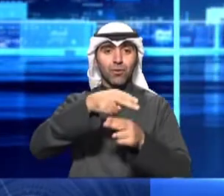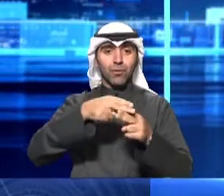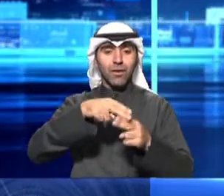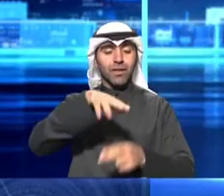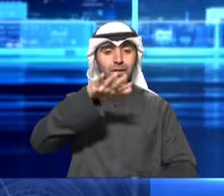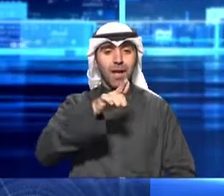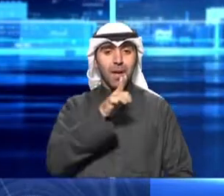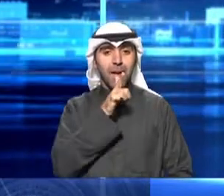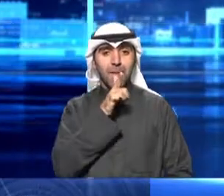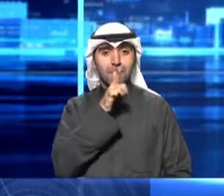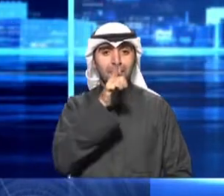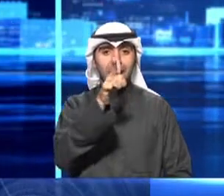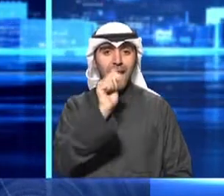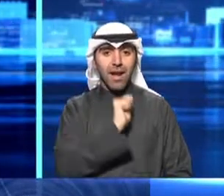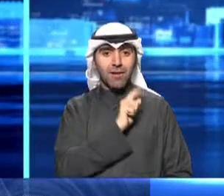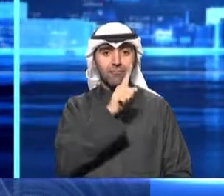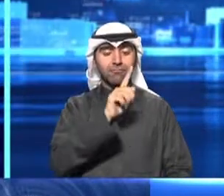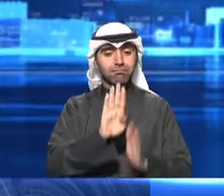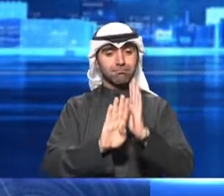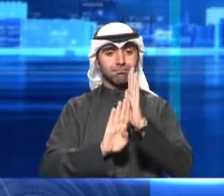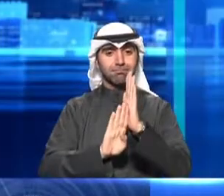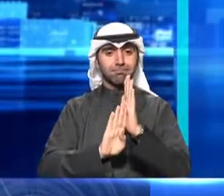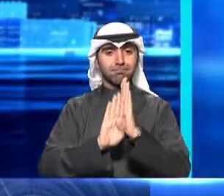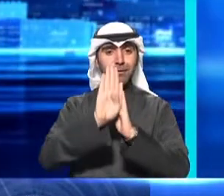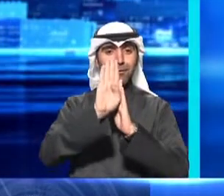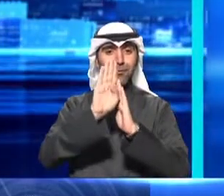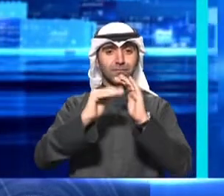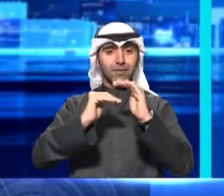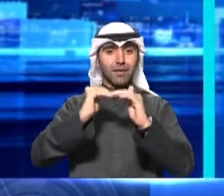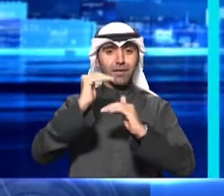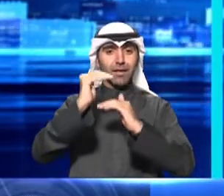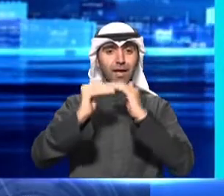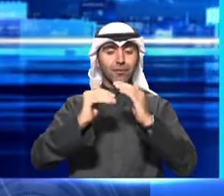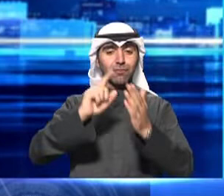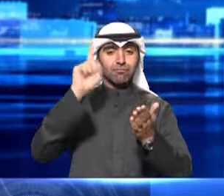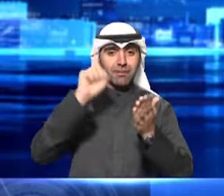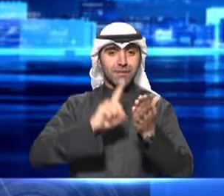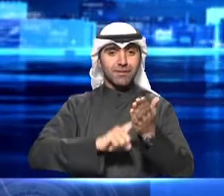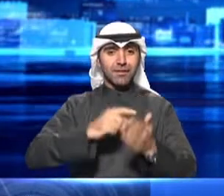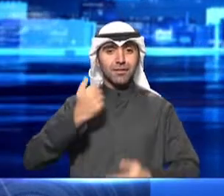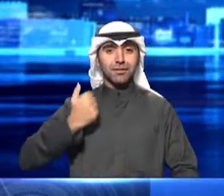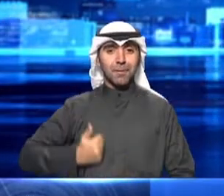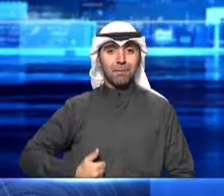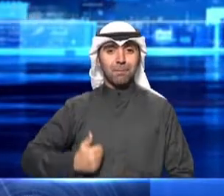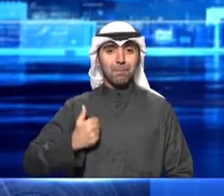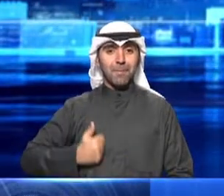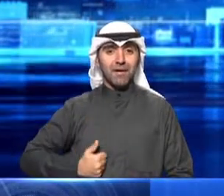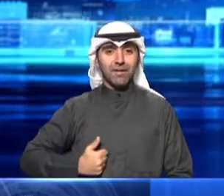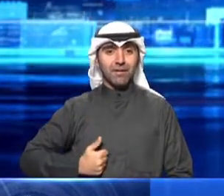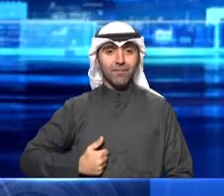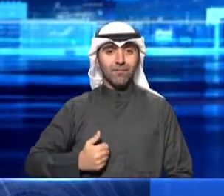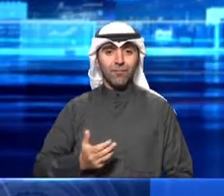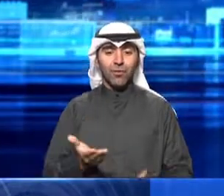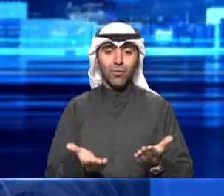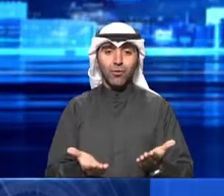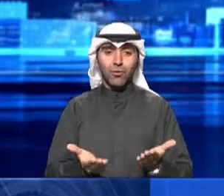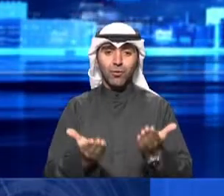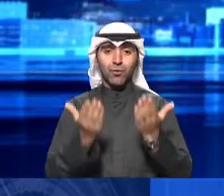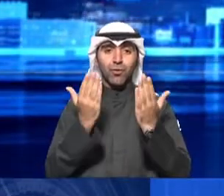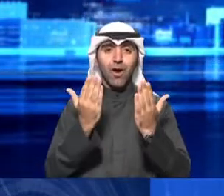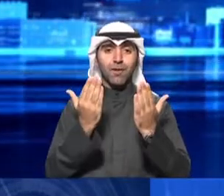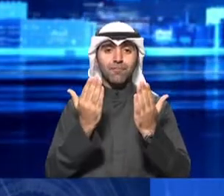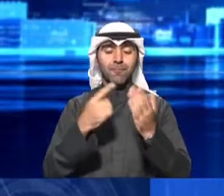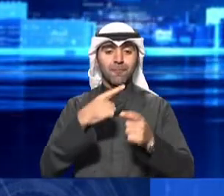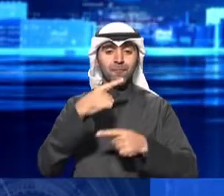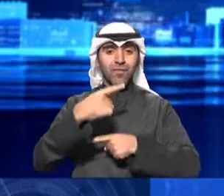بالإنجازات الحضارية التي حققتها مملكة البحرين الشقيقة على صعيد مسارها التنموي